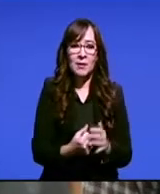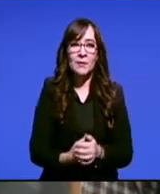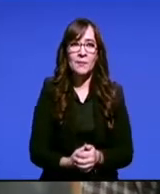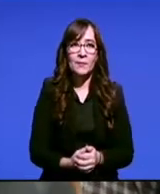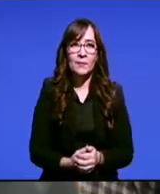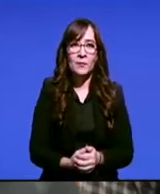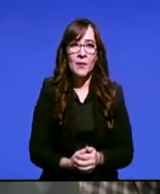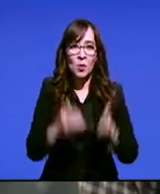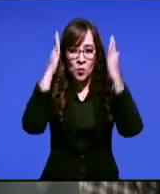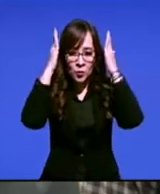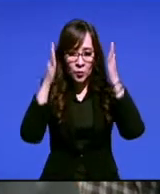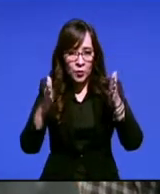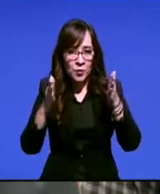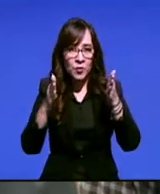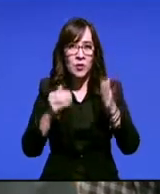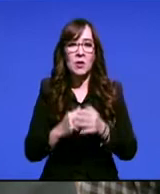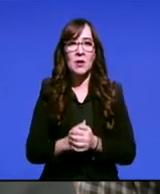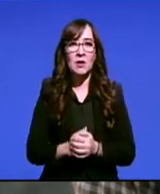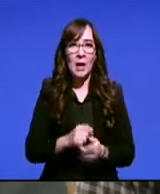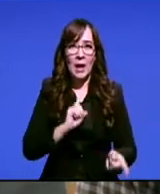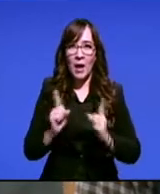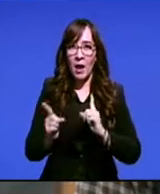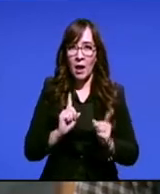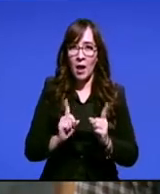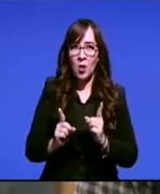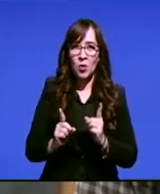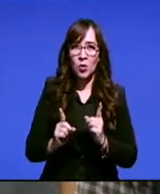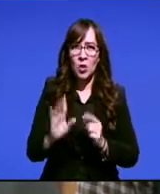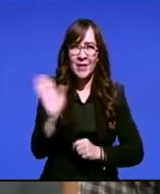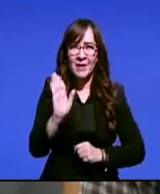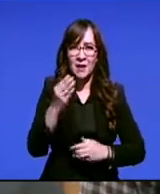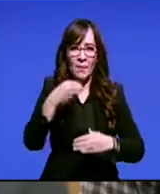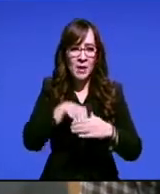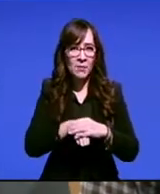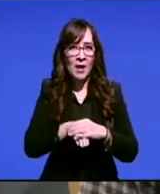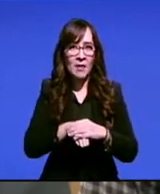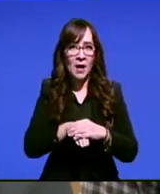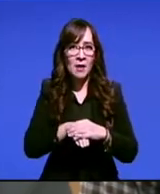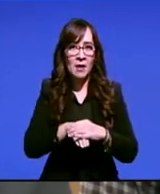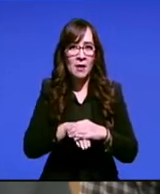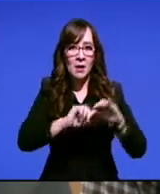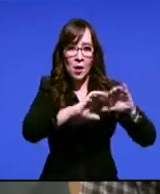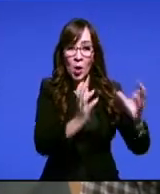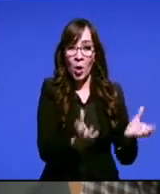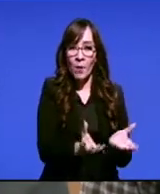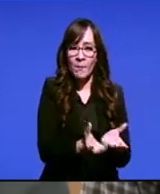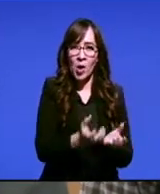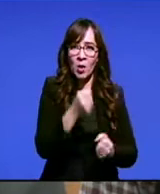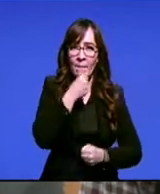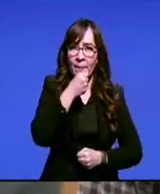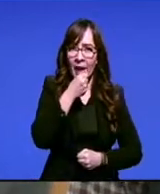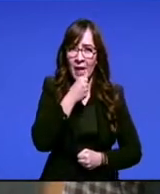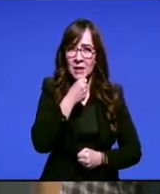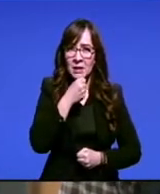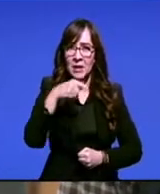tersendiri, gitu kan. Kalau sampai kemudian tidak melibatkan komunitas pers, maka saya rasa